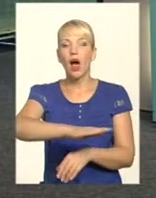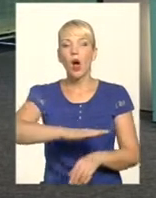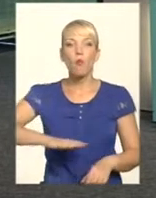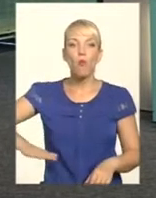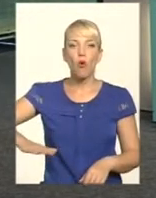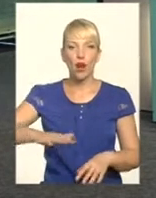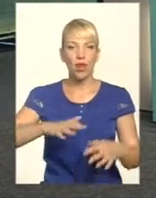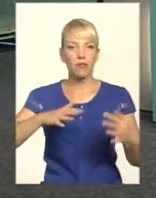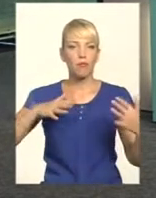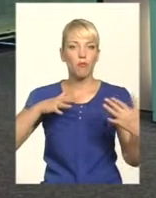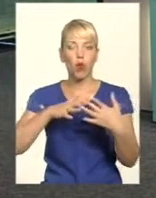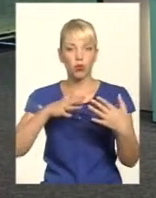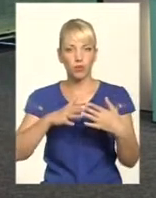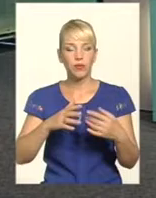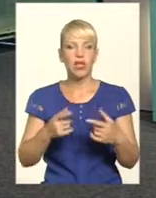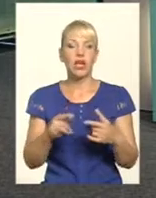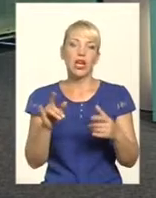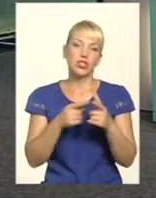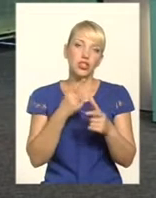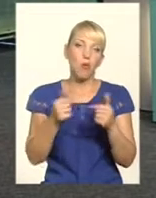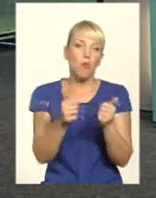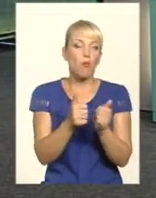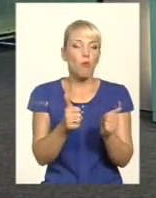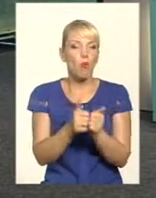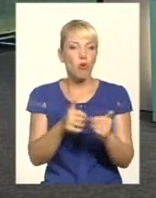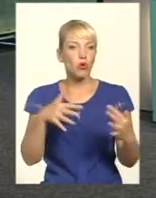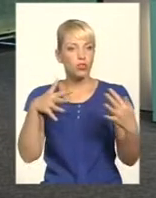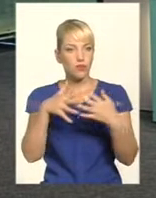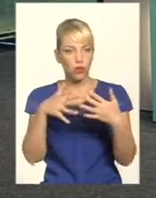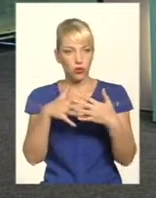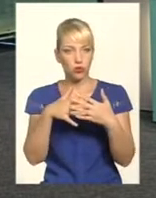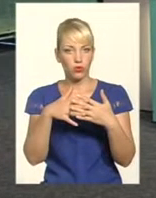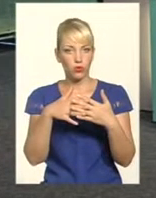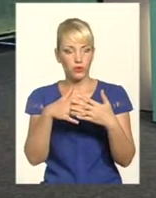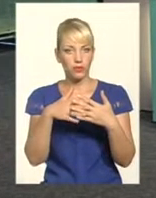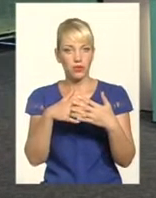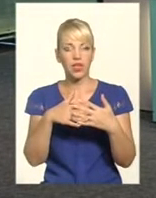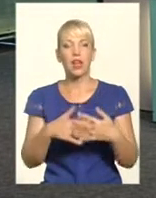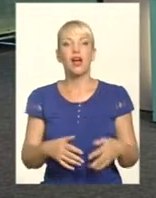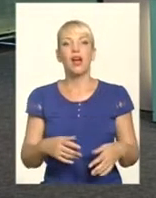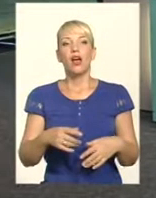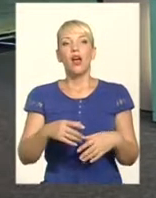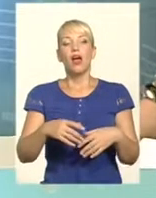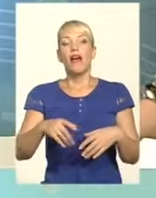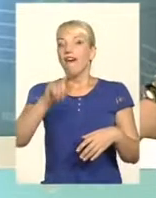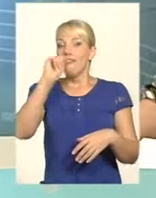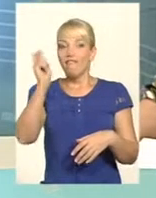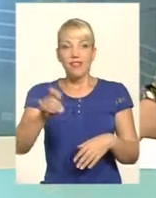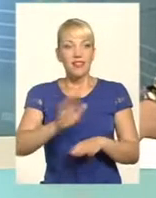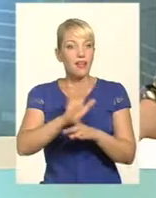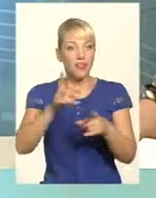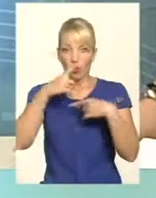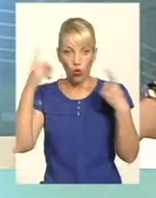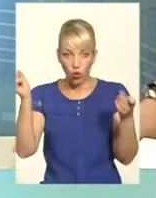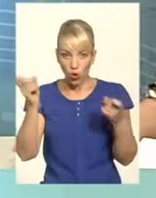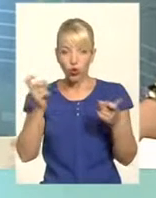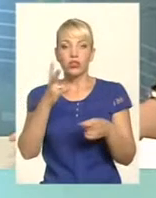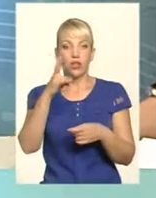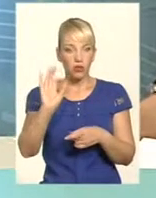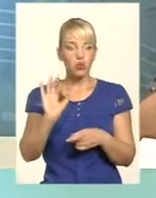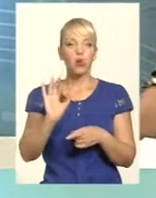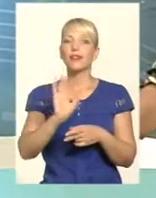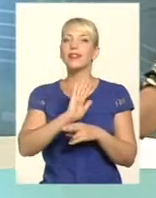поруч із лінією фронту, ну, будемо говорити, таких є. Війна начебто не оголошена, але вона від того